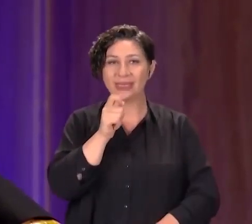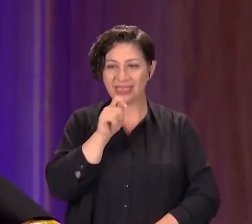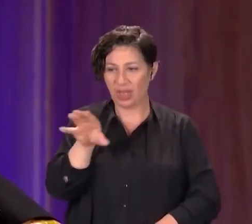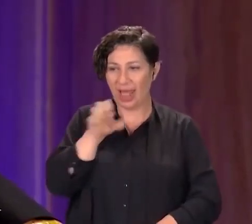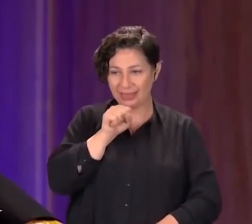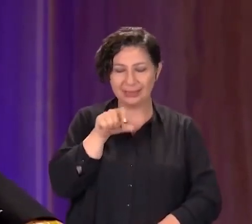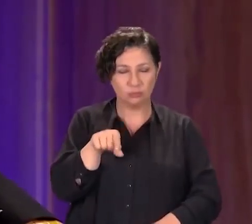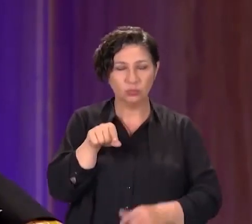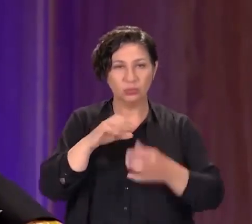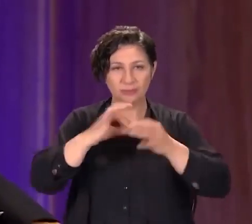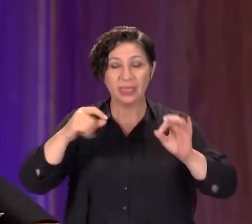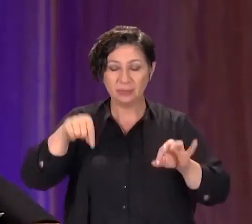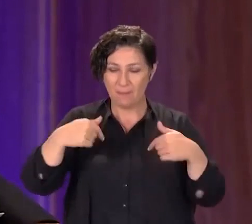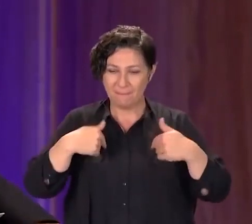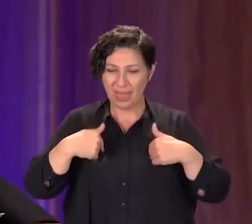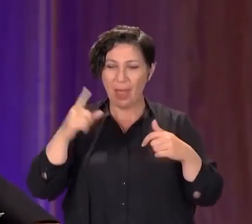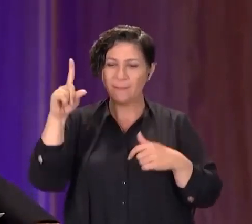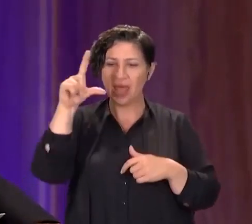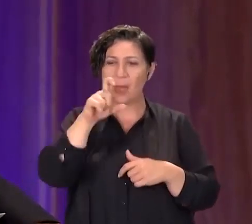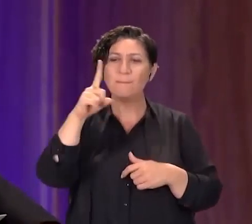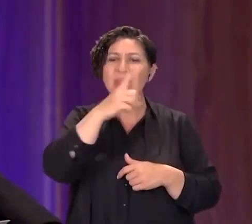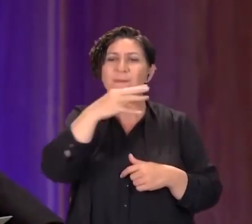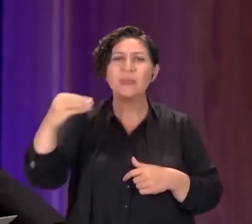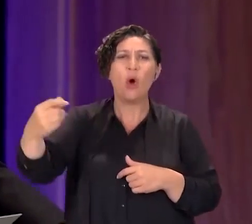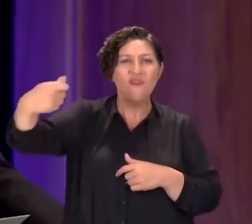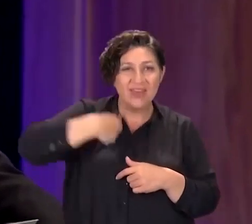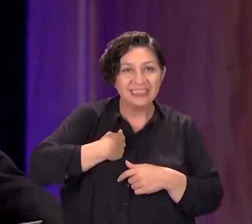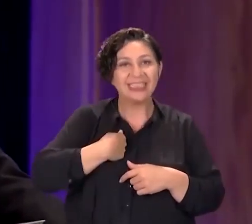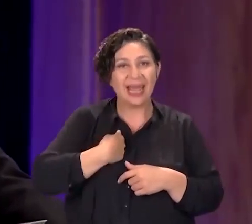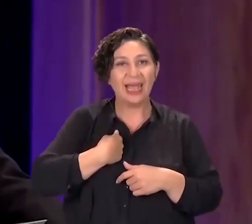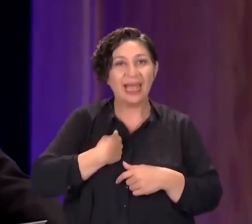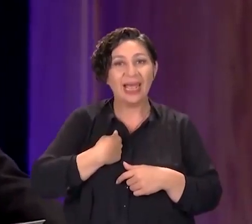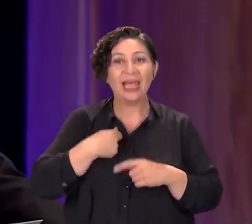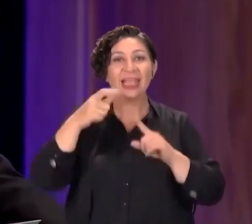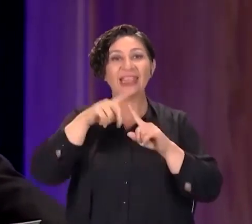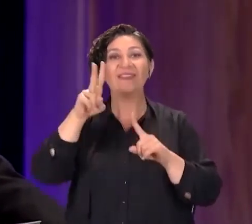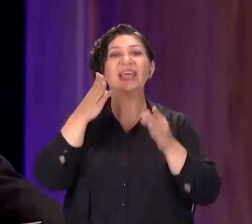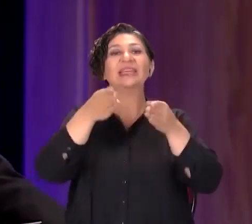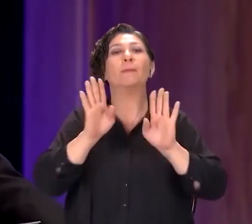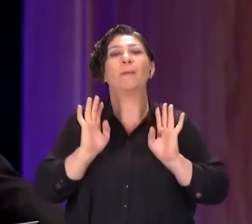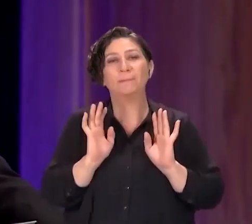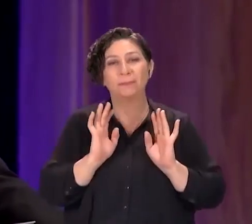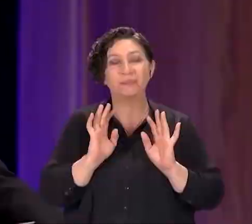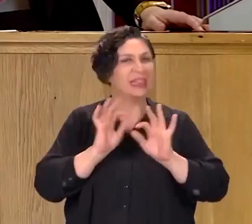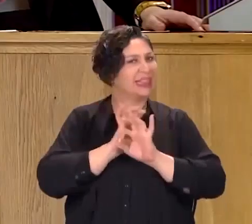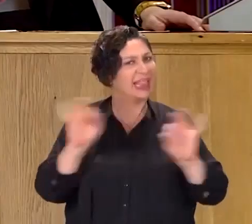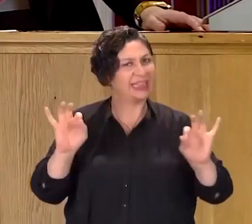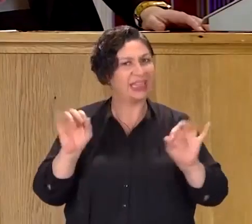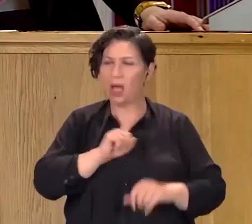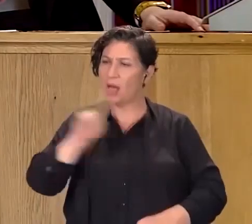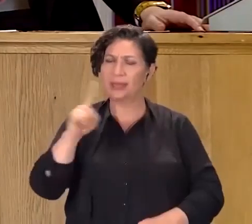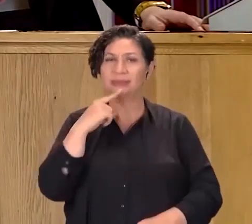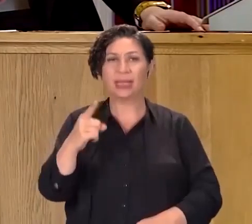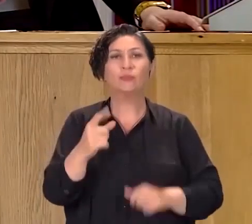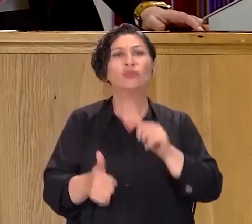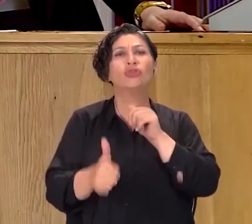bu galiba. Şimdi bana aylık 1 milyon lira verseler... Ekrana çıkmam. Net bir şekilde hayır